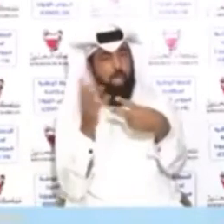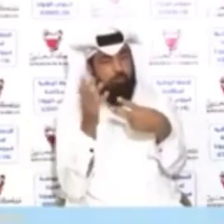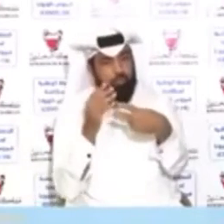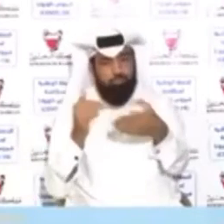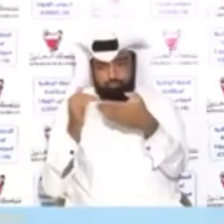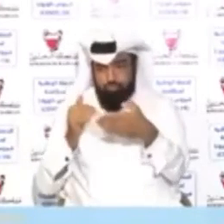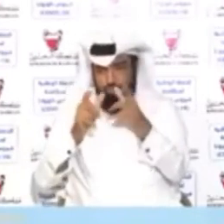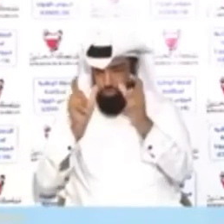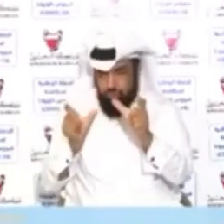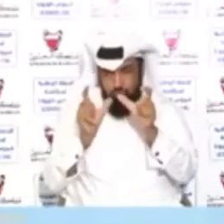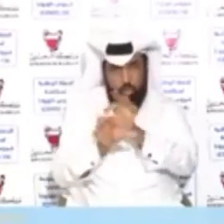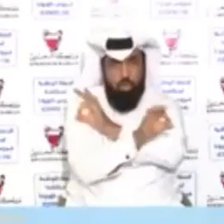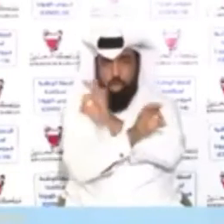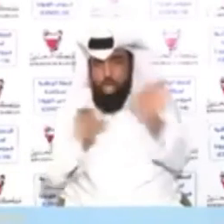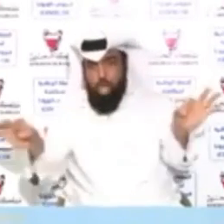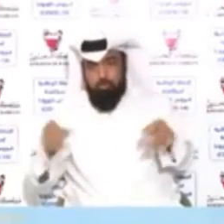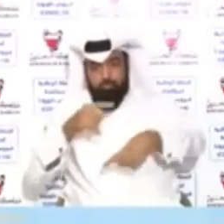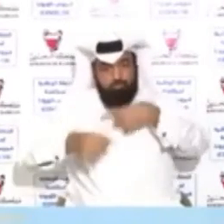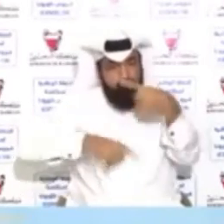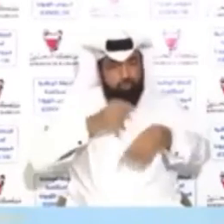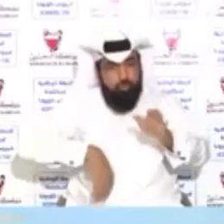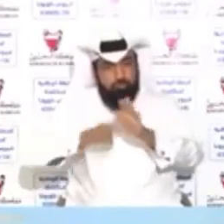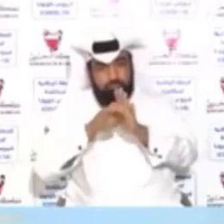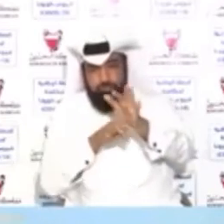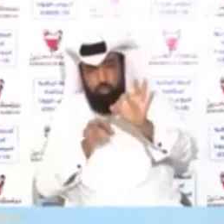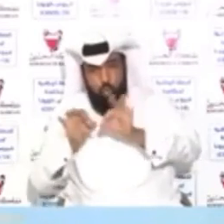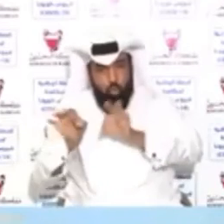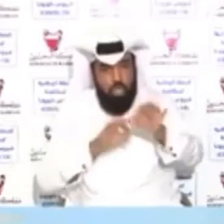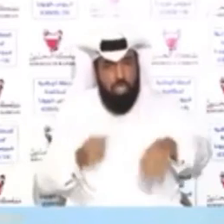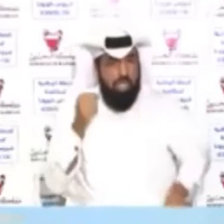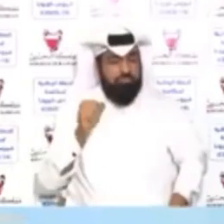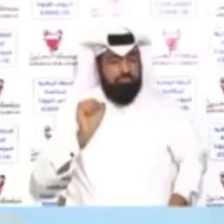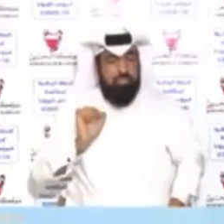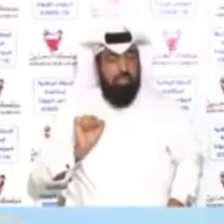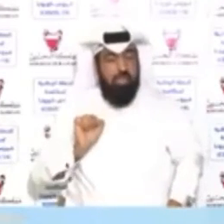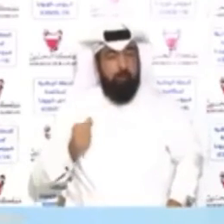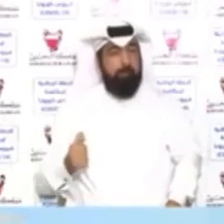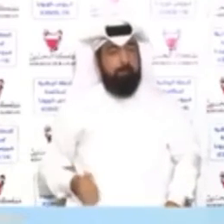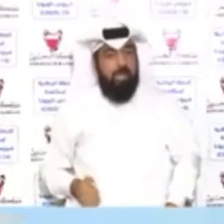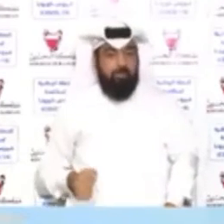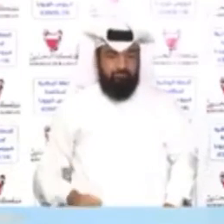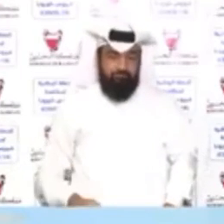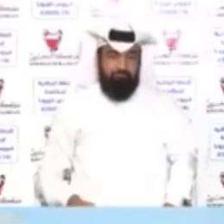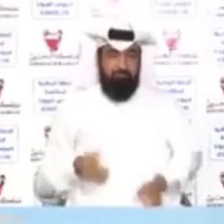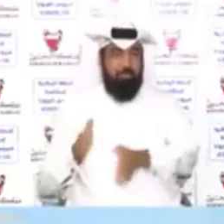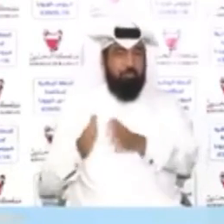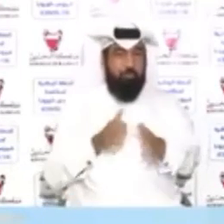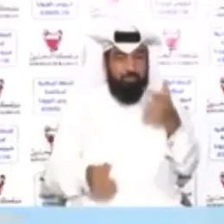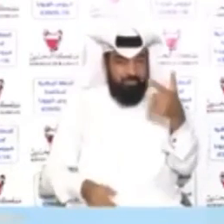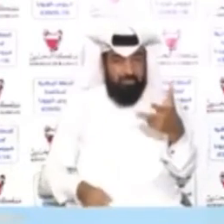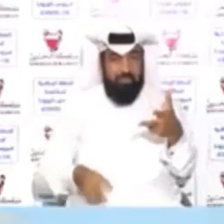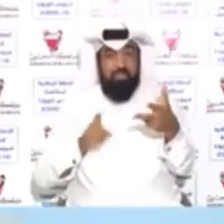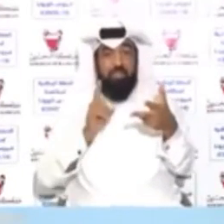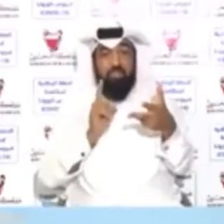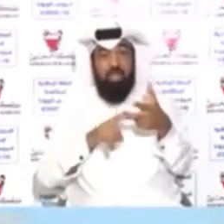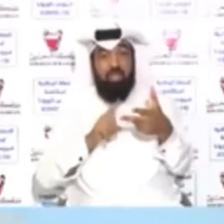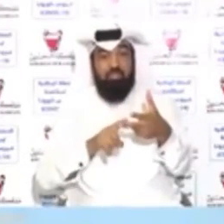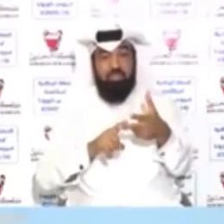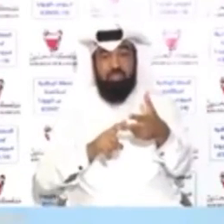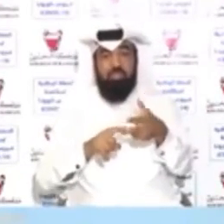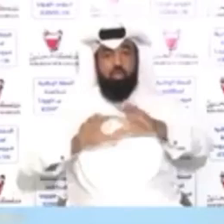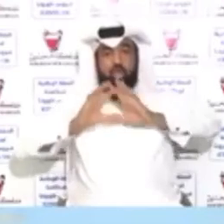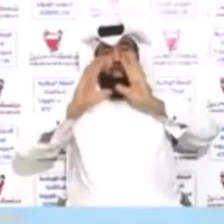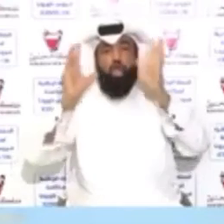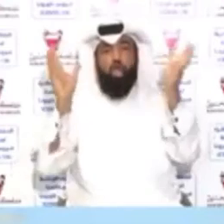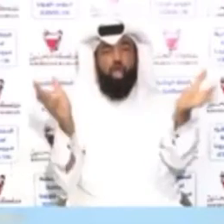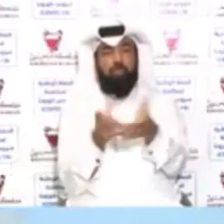اللي هو البروتوكول الوطني الموضوع مملكة البحرين، والذي مثل ما خبرتكم أنه يجدد طوال الوقت. بالنسبة للحالات المستقرة عددها